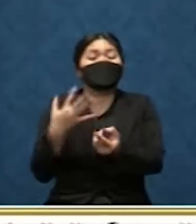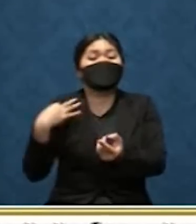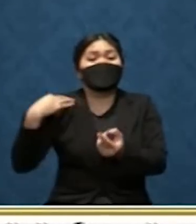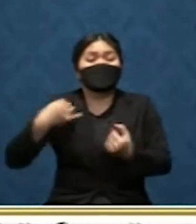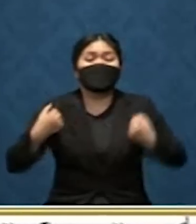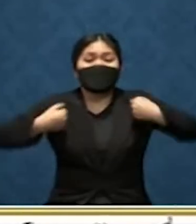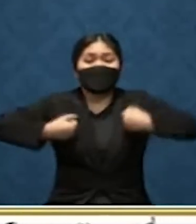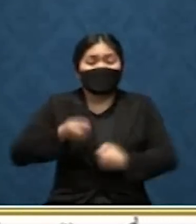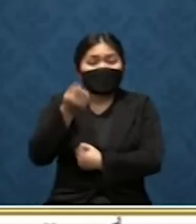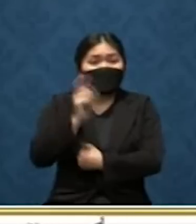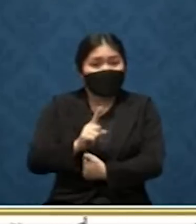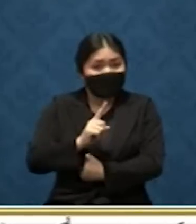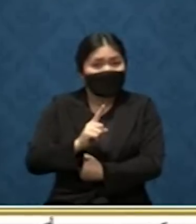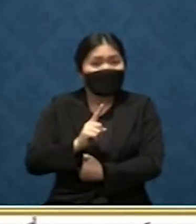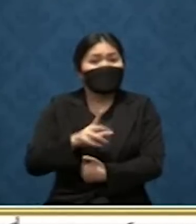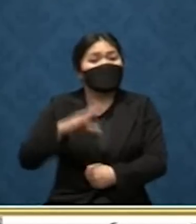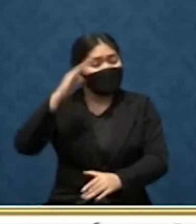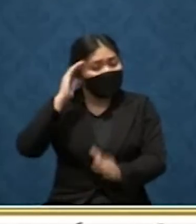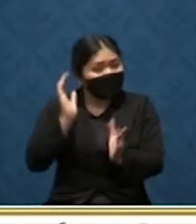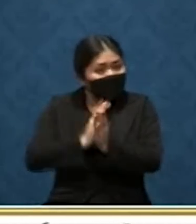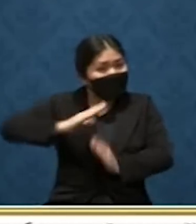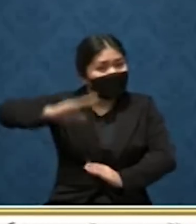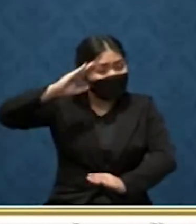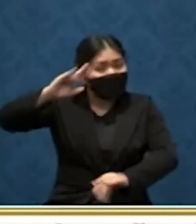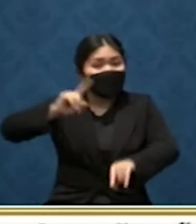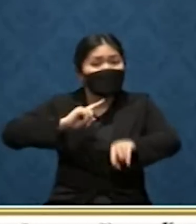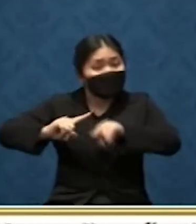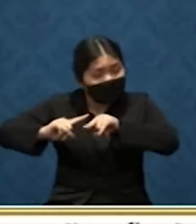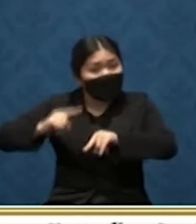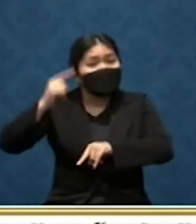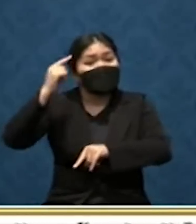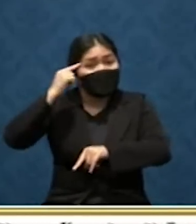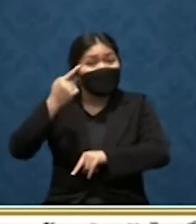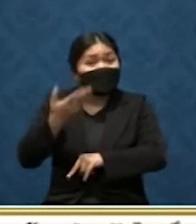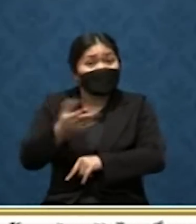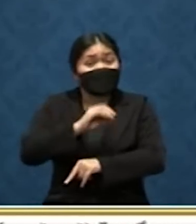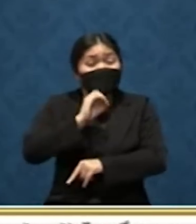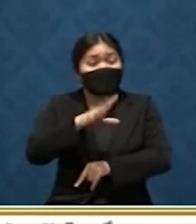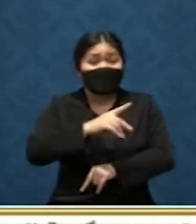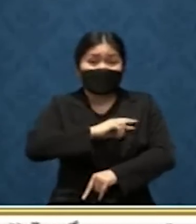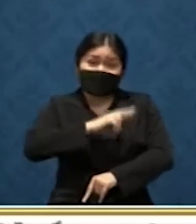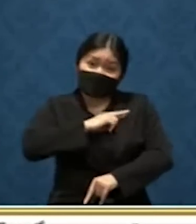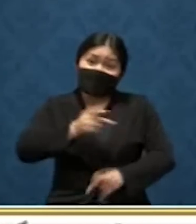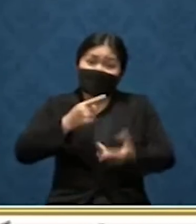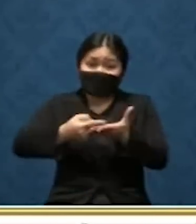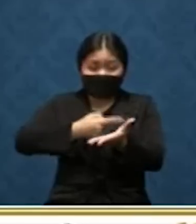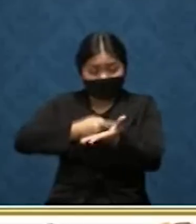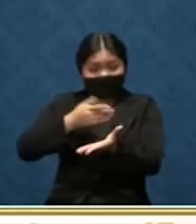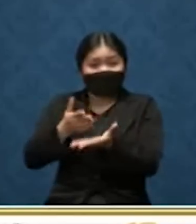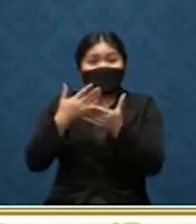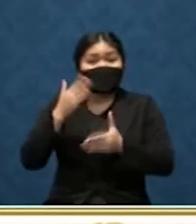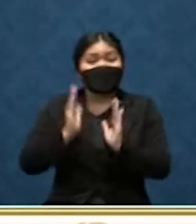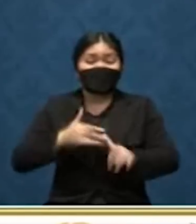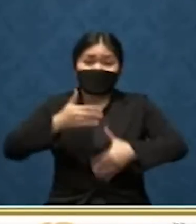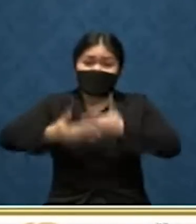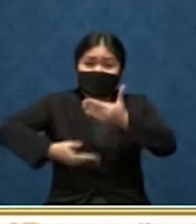คนดีกชอบคอร์สเฟรมเหกหลนหงเลยครัแล้วอย่างไปอ้างครับ ว่าตัเองเป็นที่ปรึกษาพ่อข้าไทยในพระบร